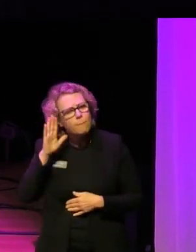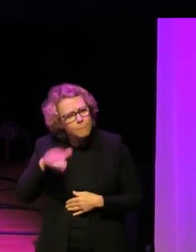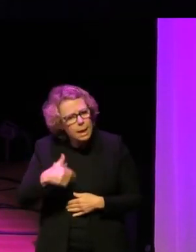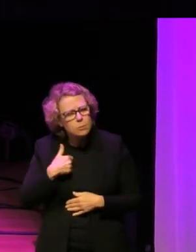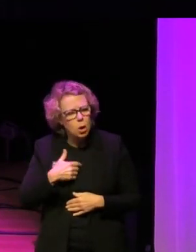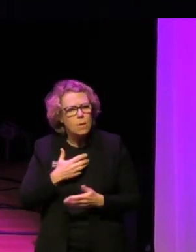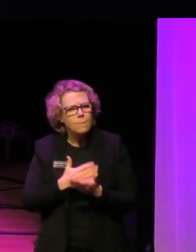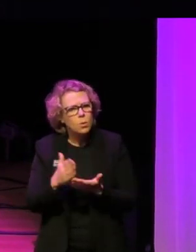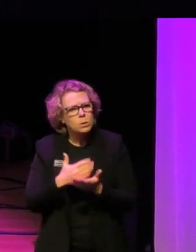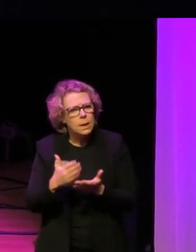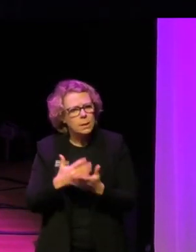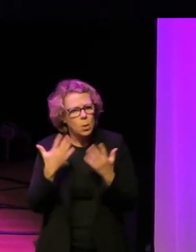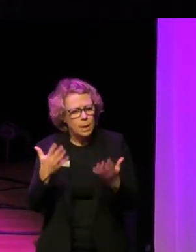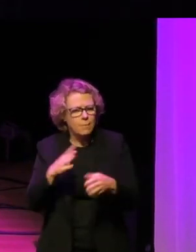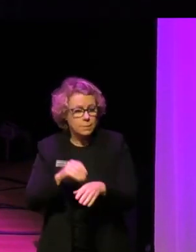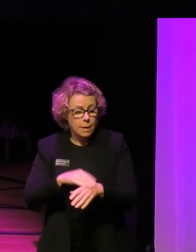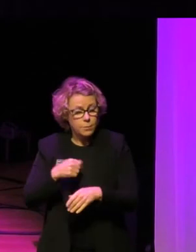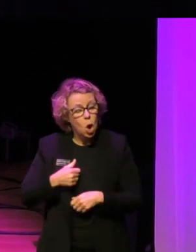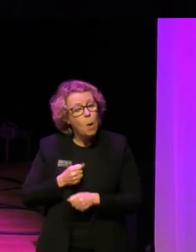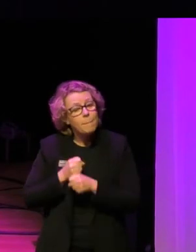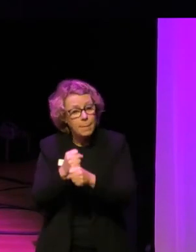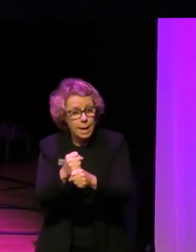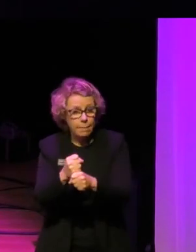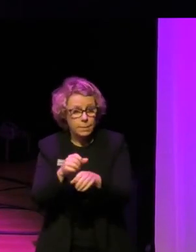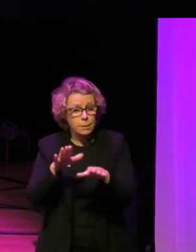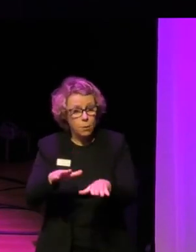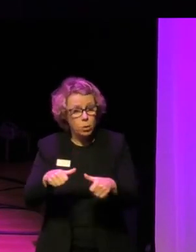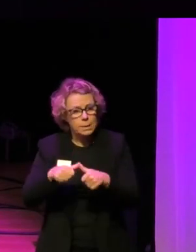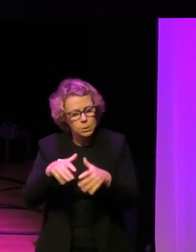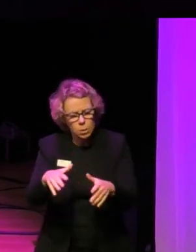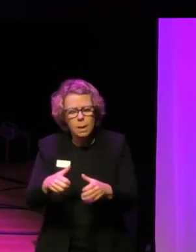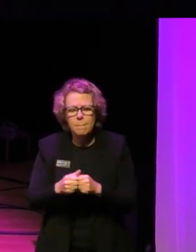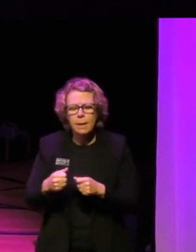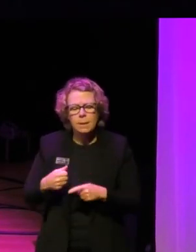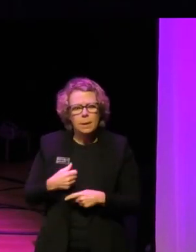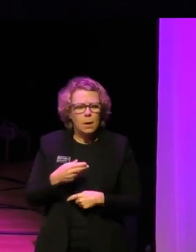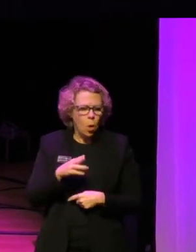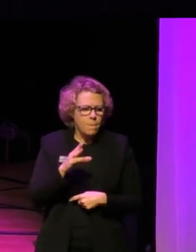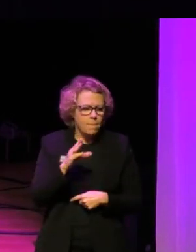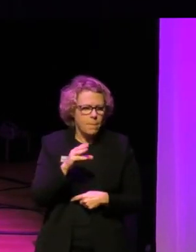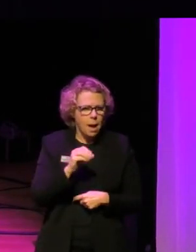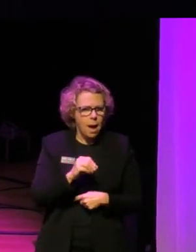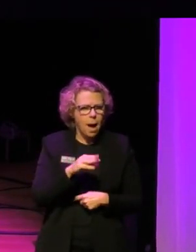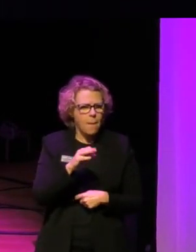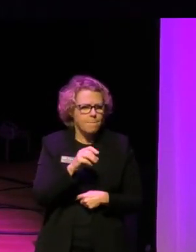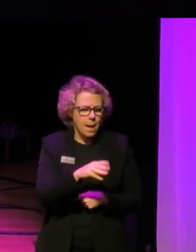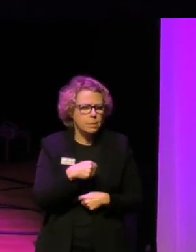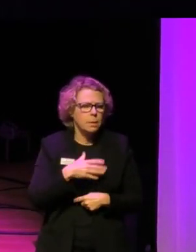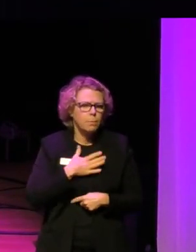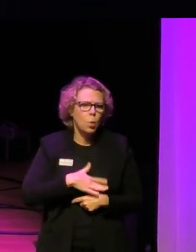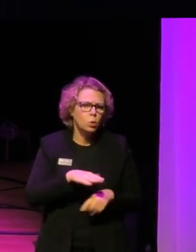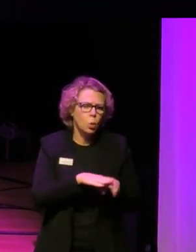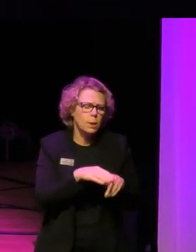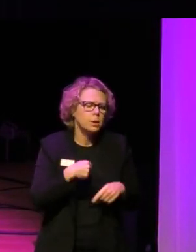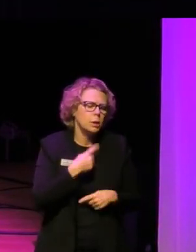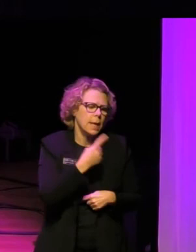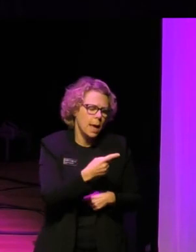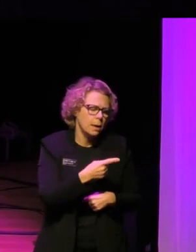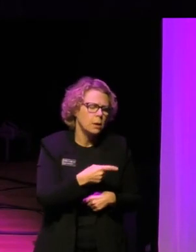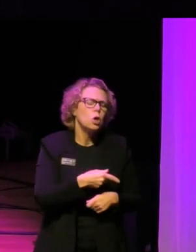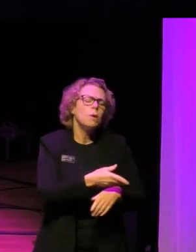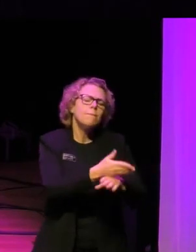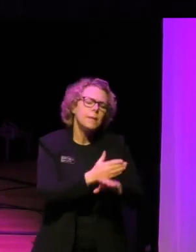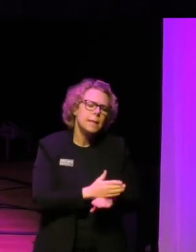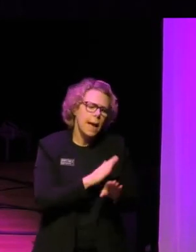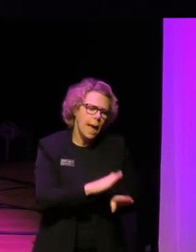Sverige såklart, för jag har permanent uppehållstillstånd. Så när min kompis mår dåligt, till exempel när Ahmed mår dåligt, då jag säger så här till Ahmed: du